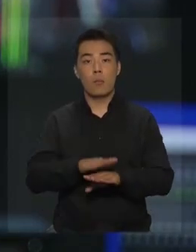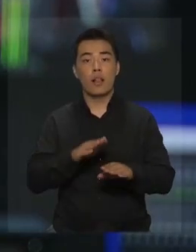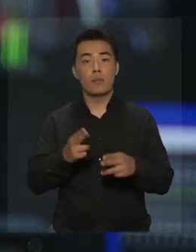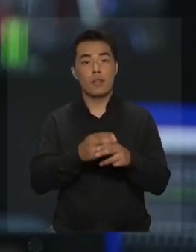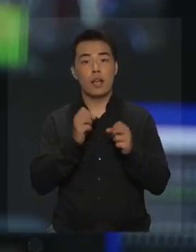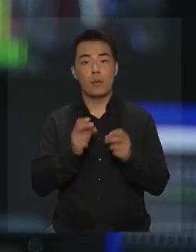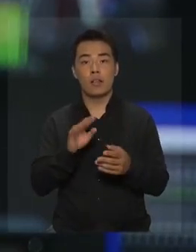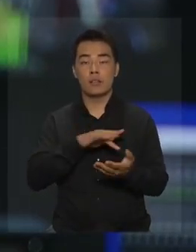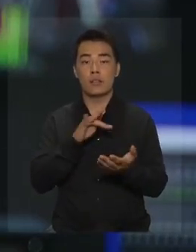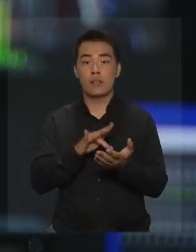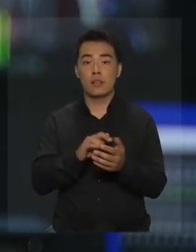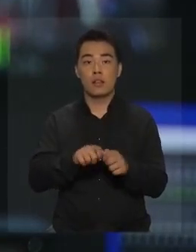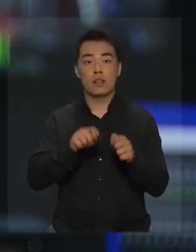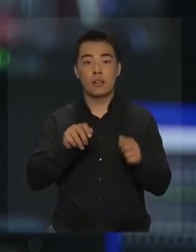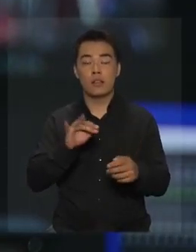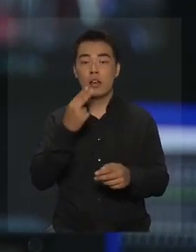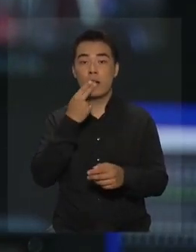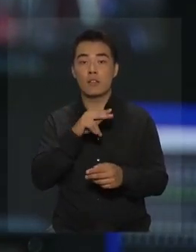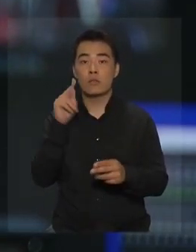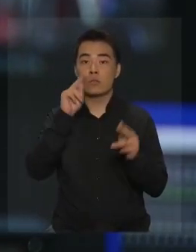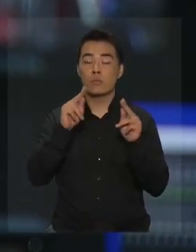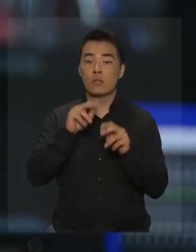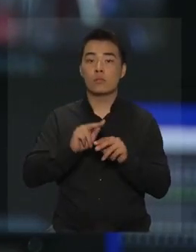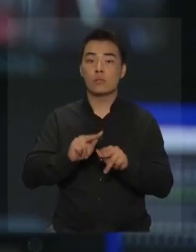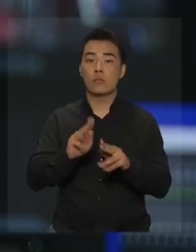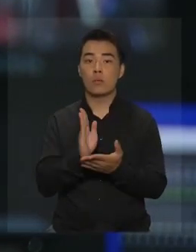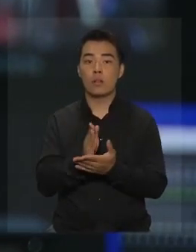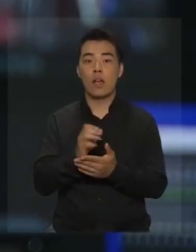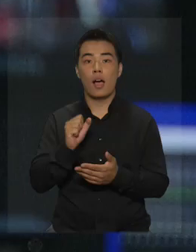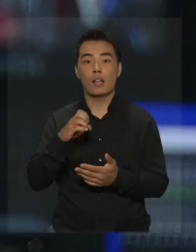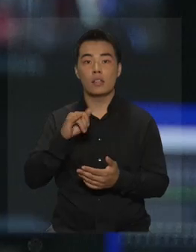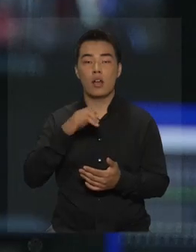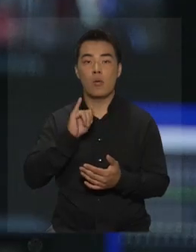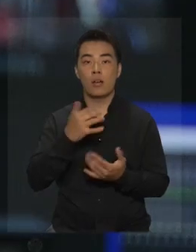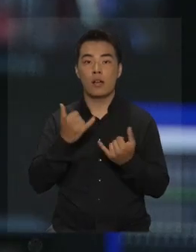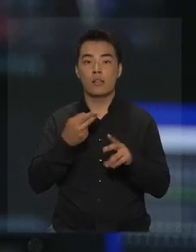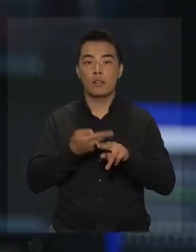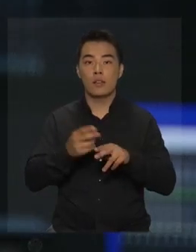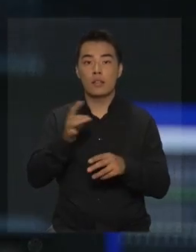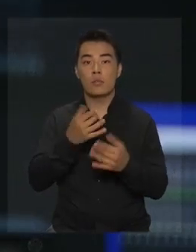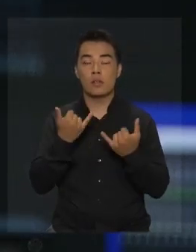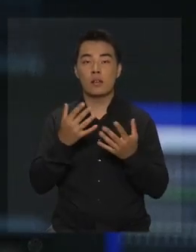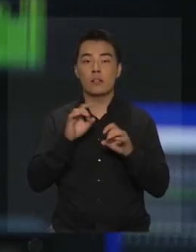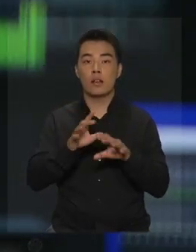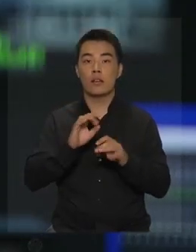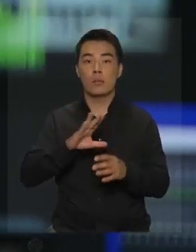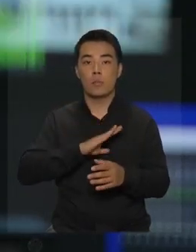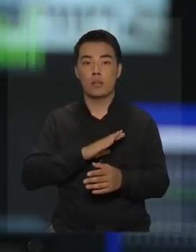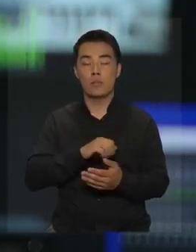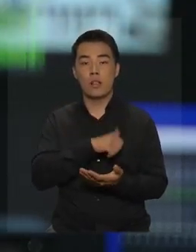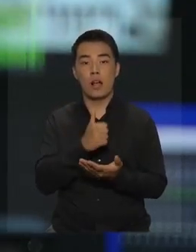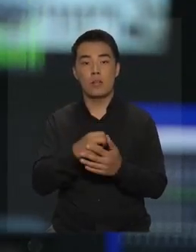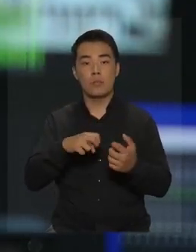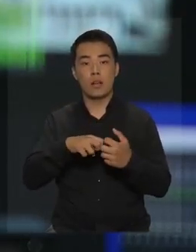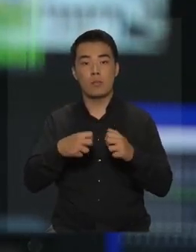Балалардың қауіпсіз ортасын құру әрі сапалы білім беру. Бұл Атырауда өткен республикалық тамыз кеңесінде айтылған басты мәселенің бірі.